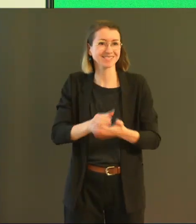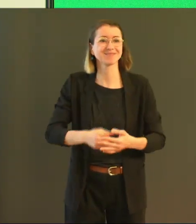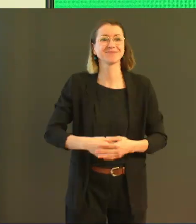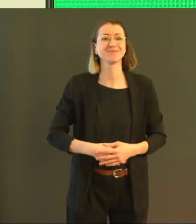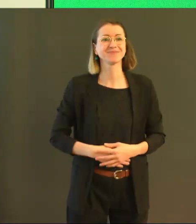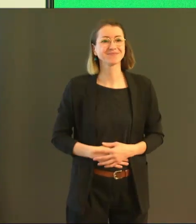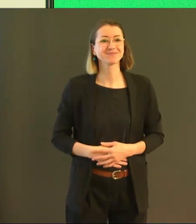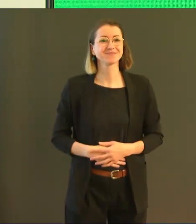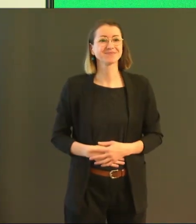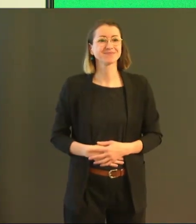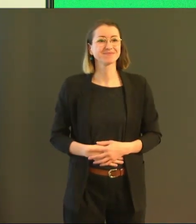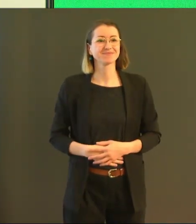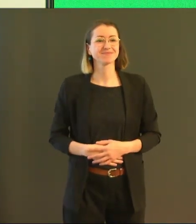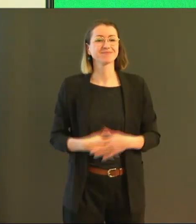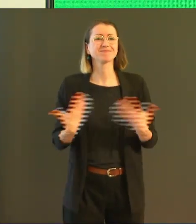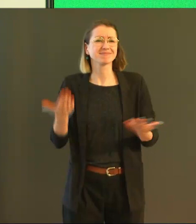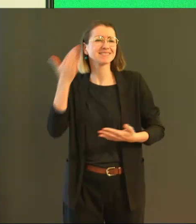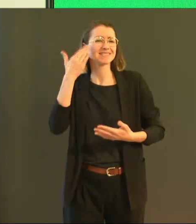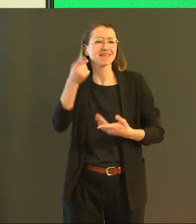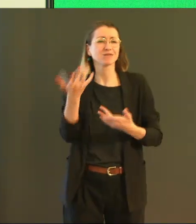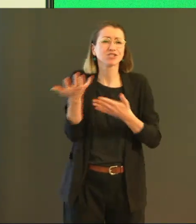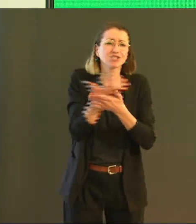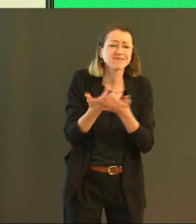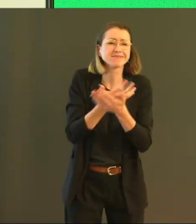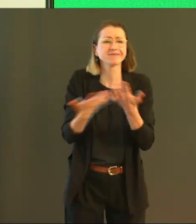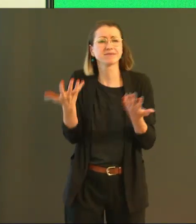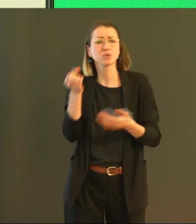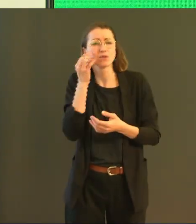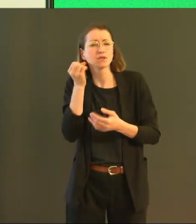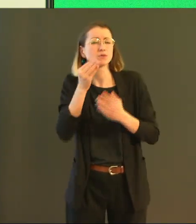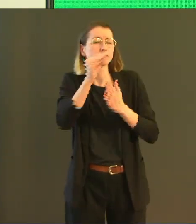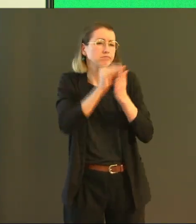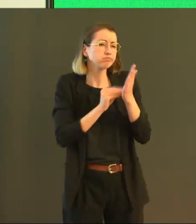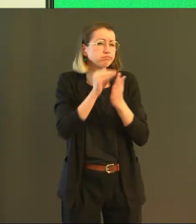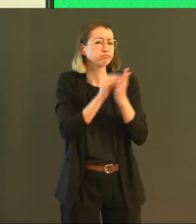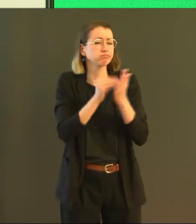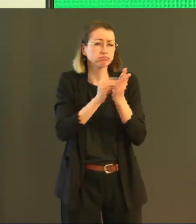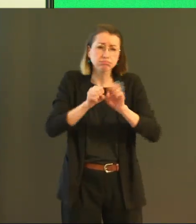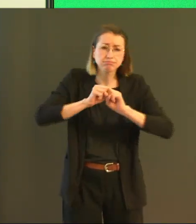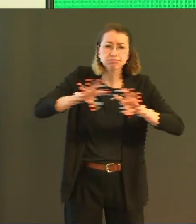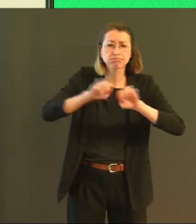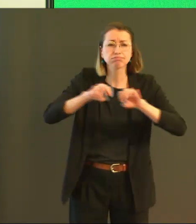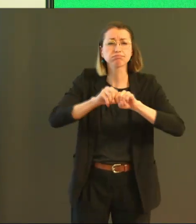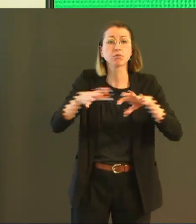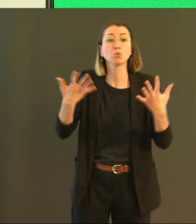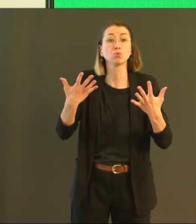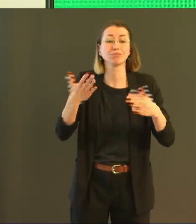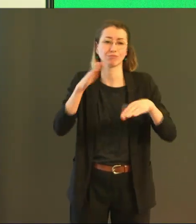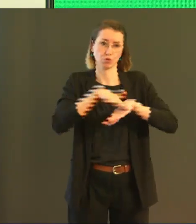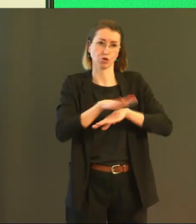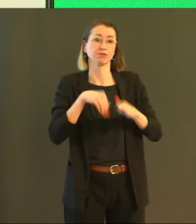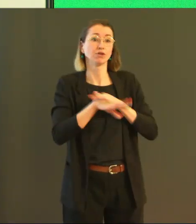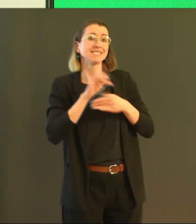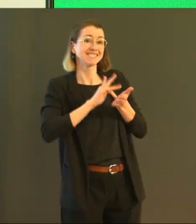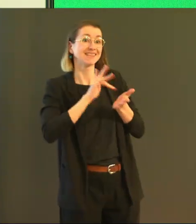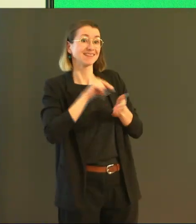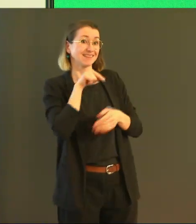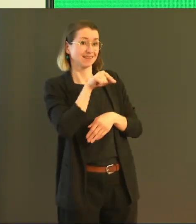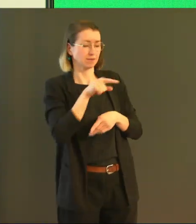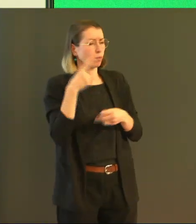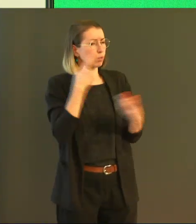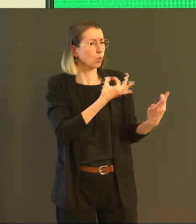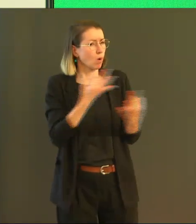quotidiens épidémiologique seront toujours publiés chaque jour sur le site web info coronavirus points mieux et bien entendu ce site